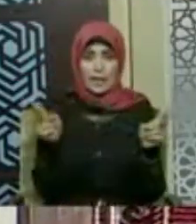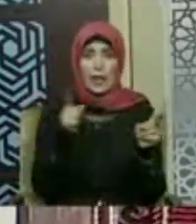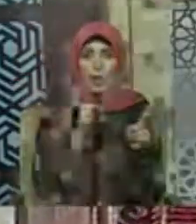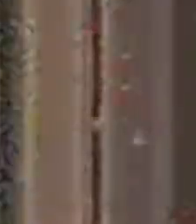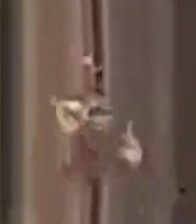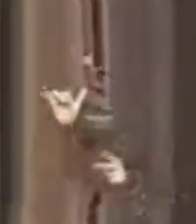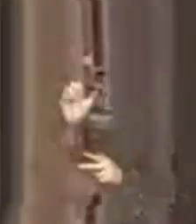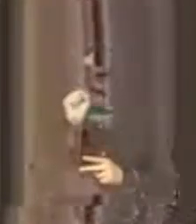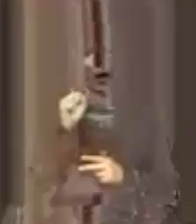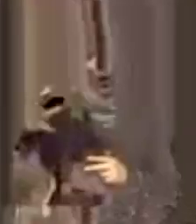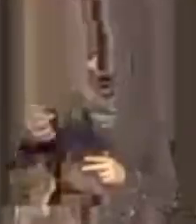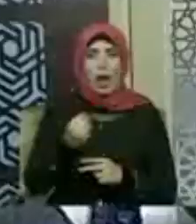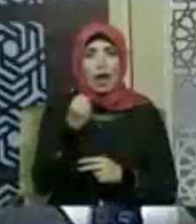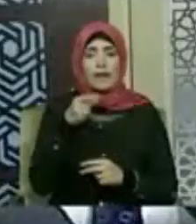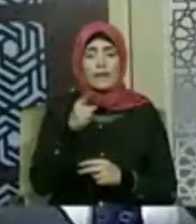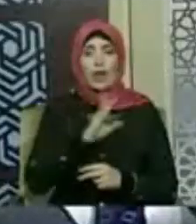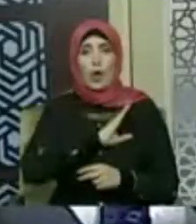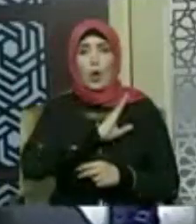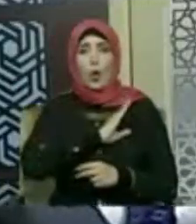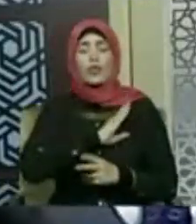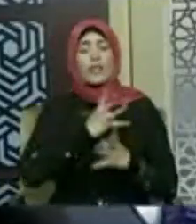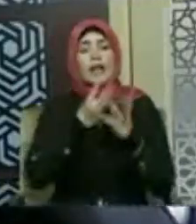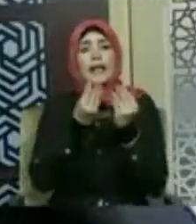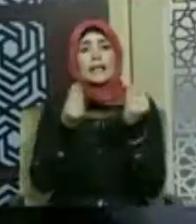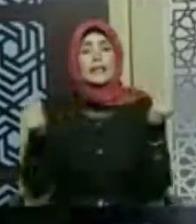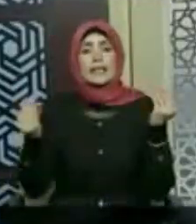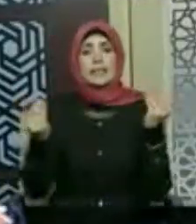فاتخذوا منها جندا كثيرا،